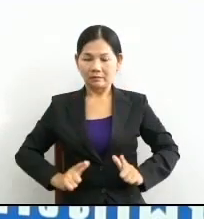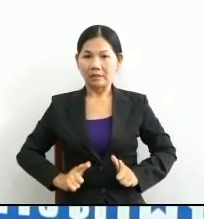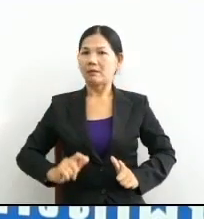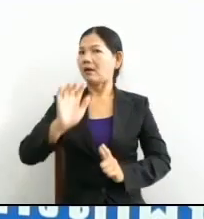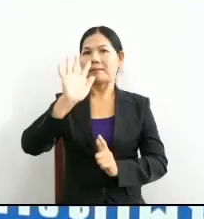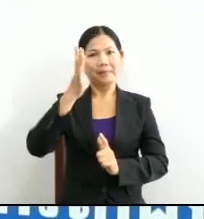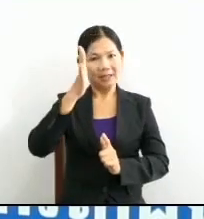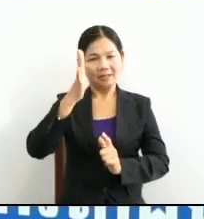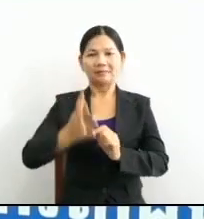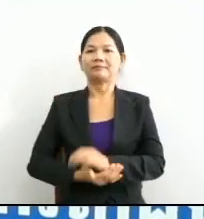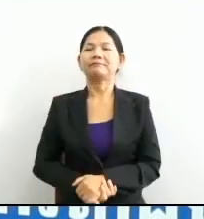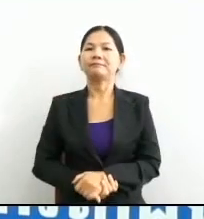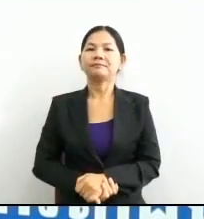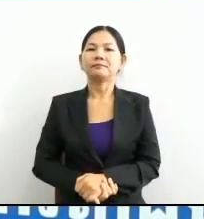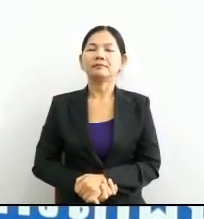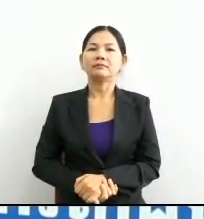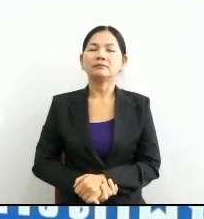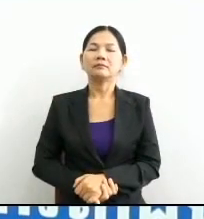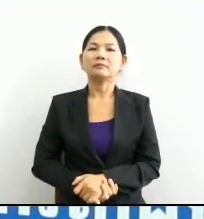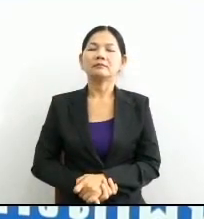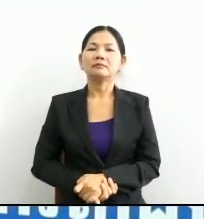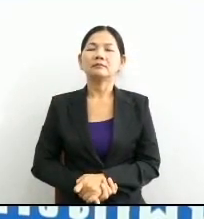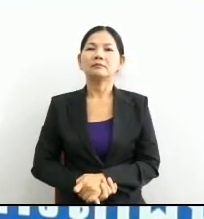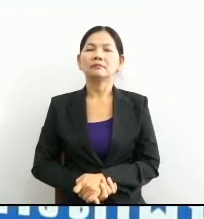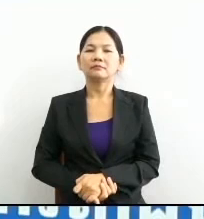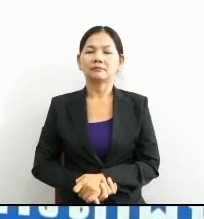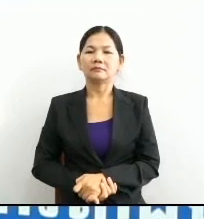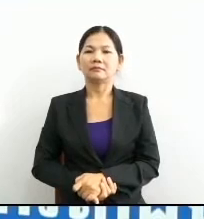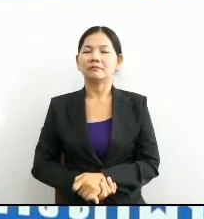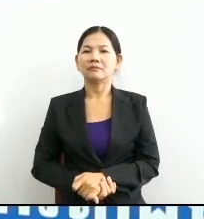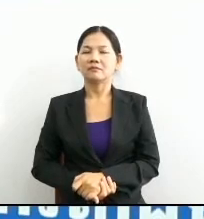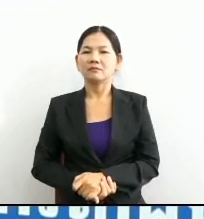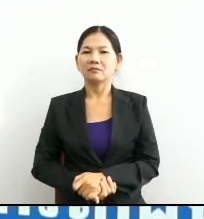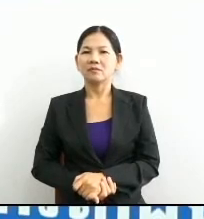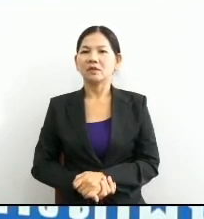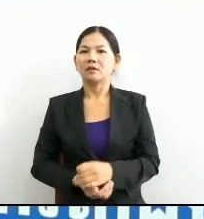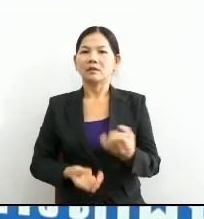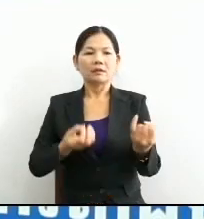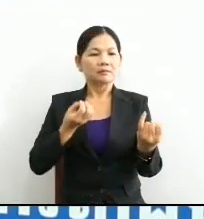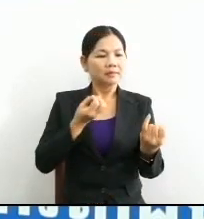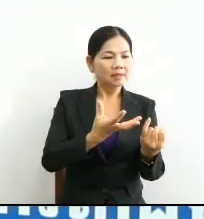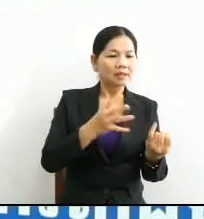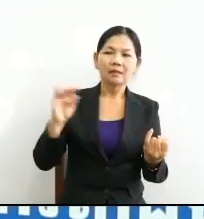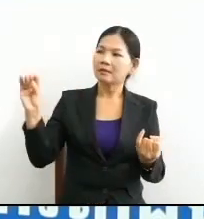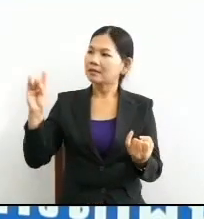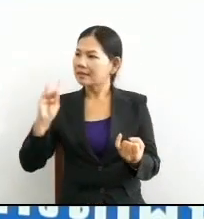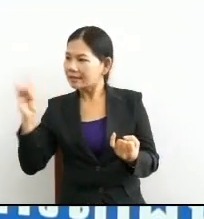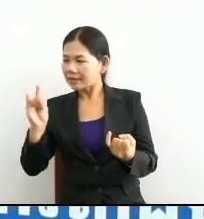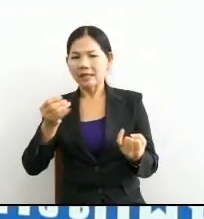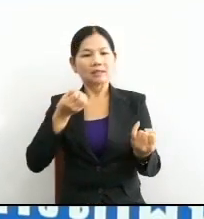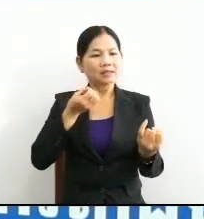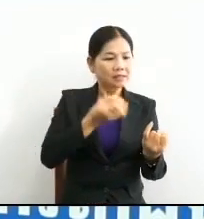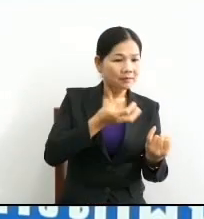nát chà sạt bây giờ chấm mắt ơi giờ này biết biết slap bát tay slap sạt cái anh gì slap gì